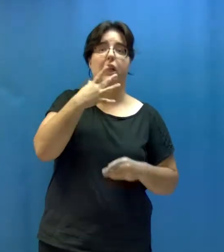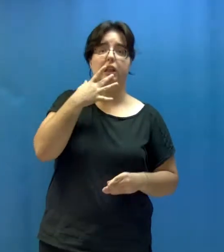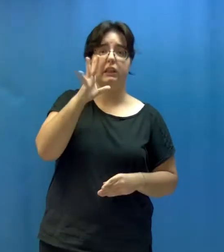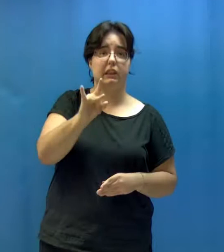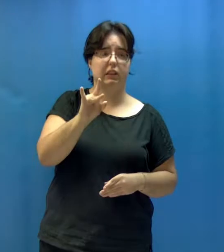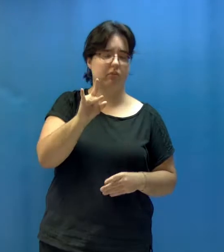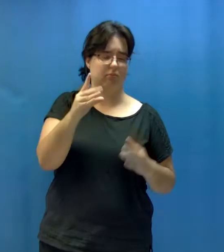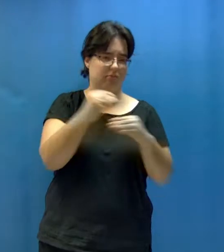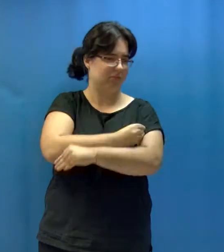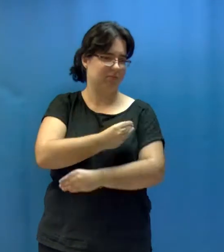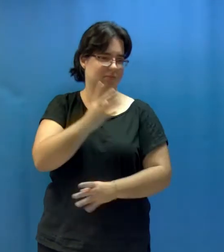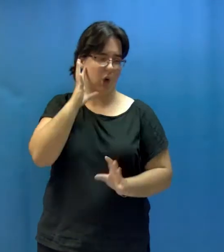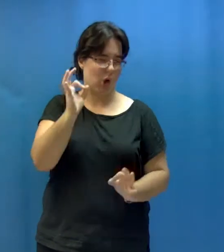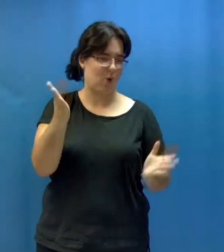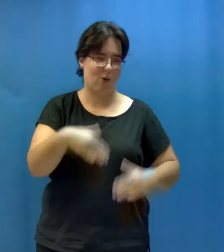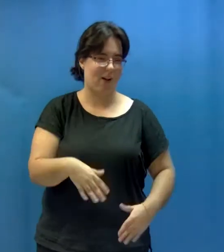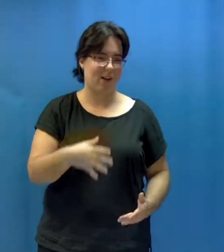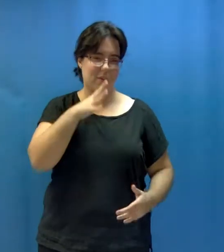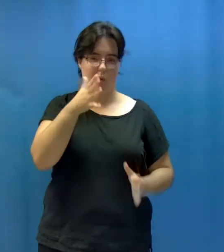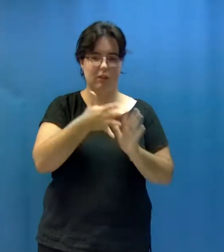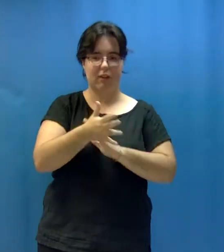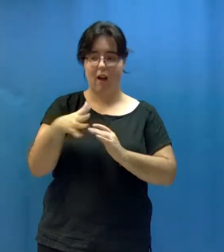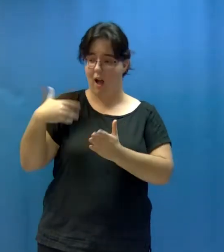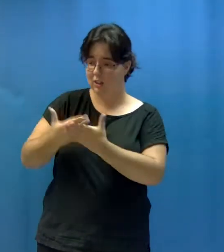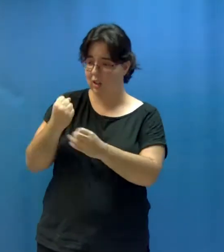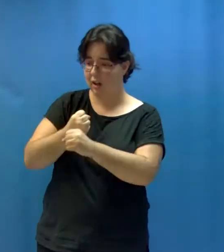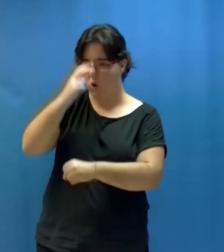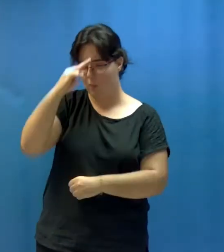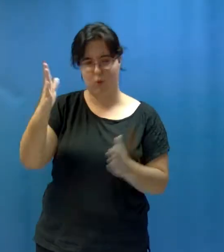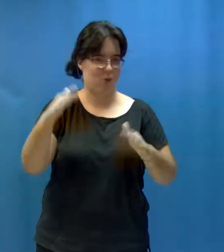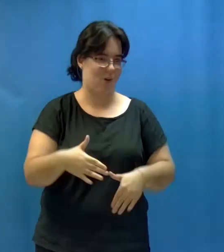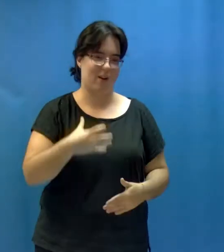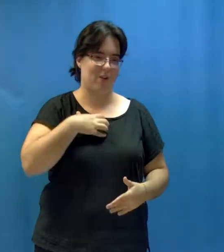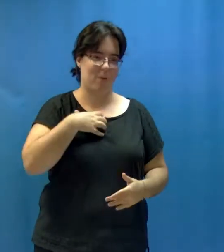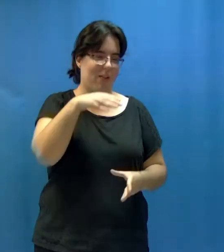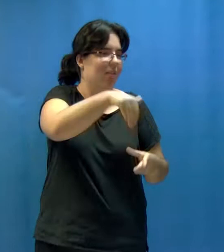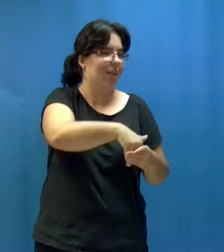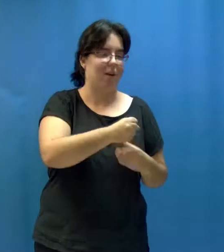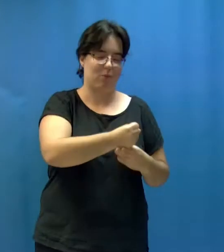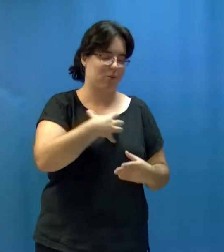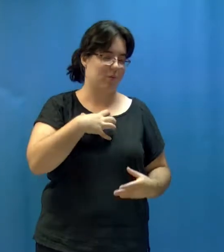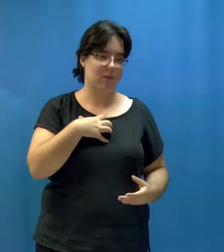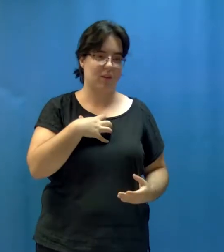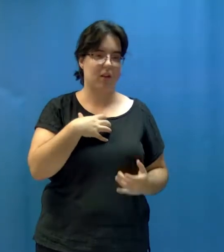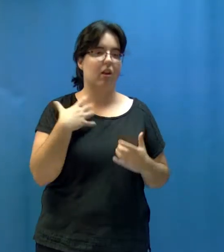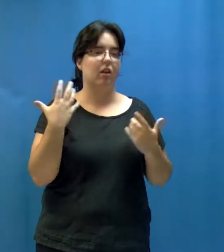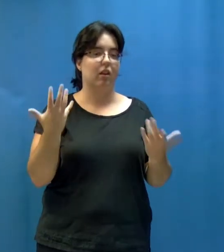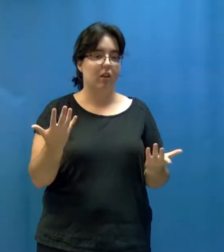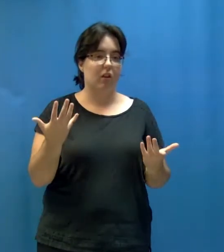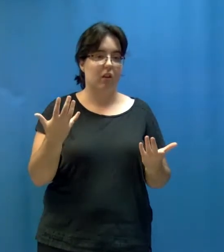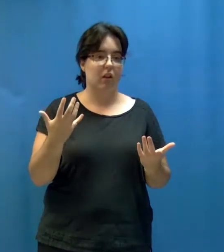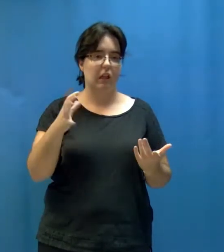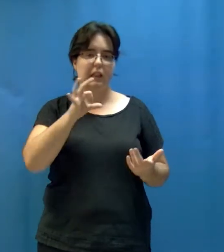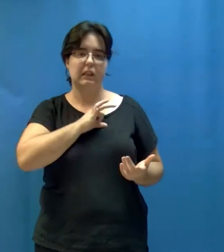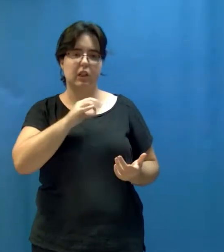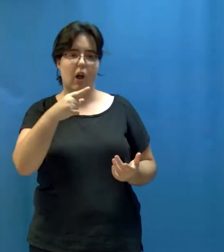un contrasentit i una falta de respecte a la labor d'aquests professionals. I aquestes xarles que estem comentant la senyora Gavarda, no sé